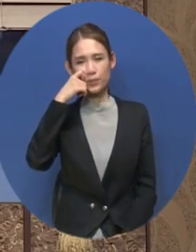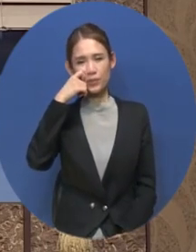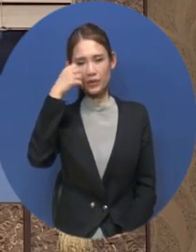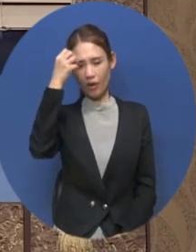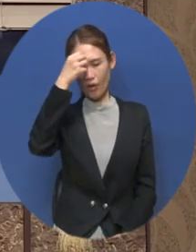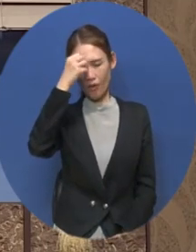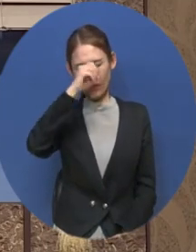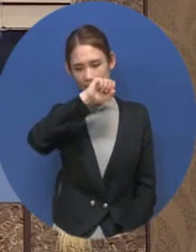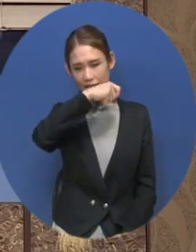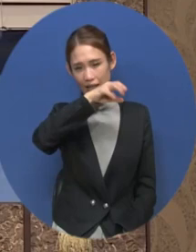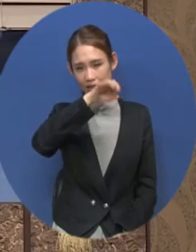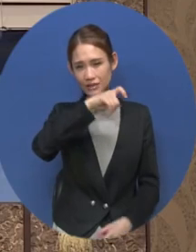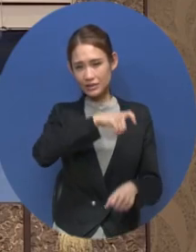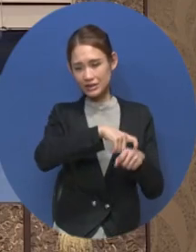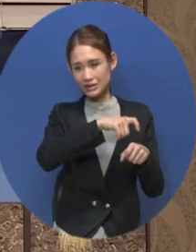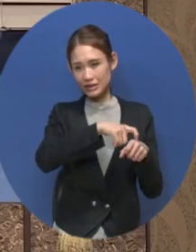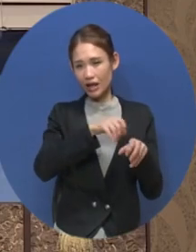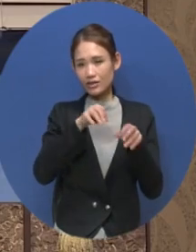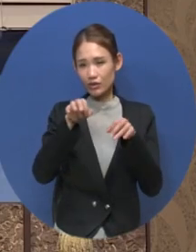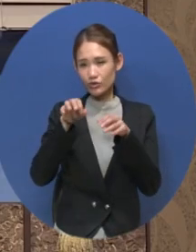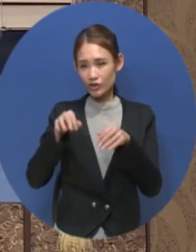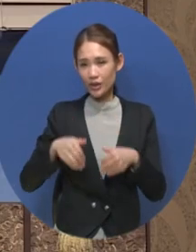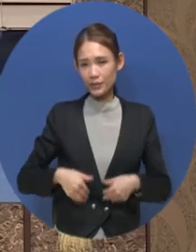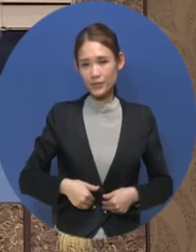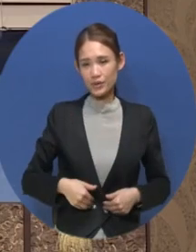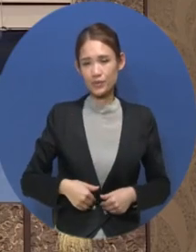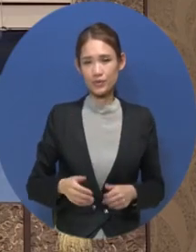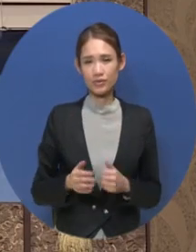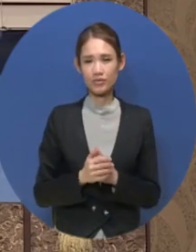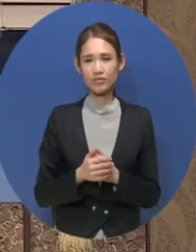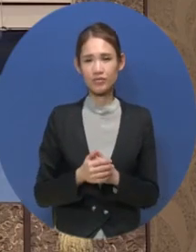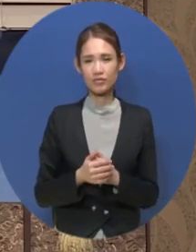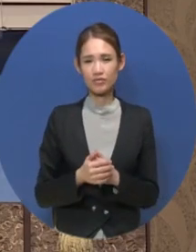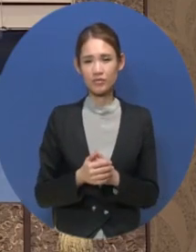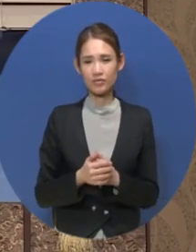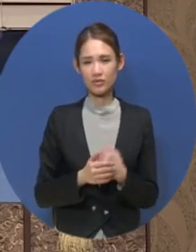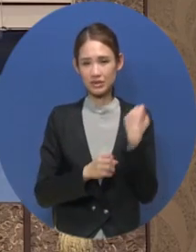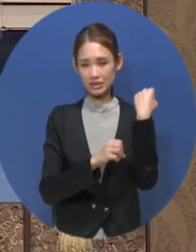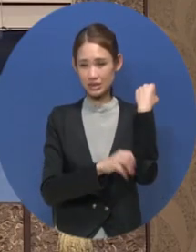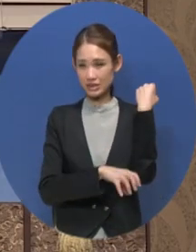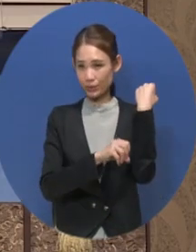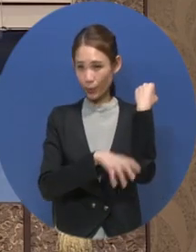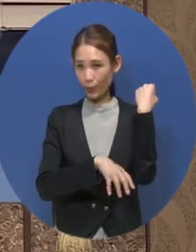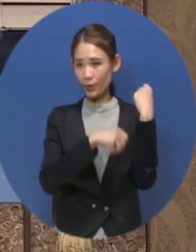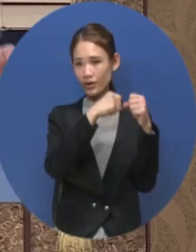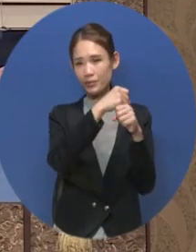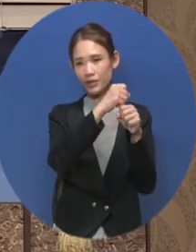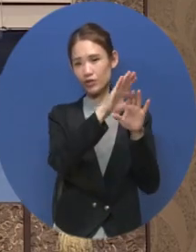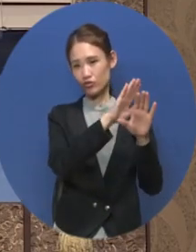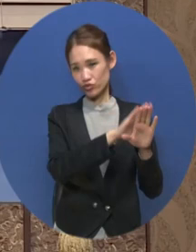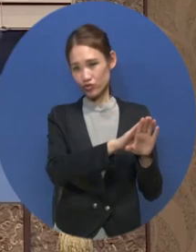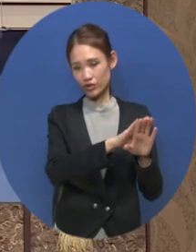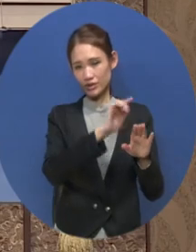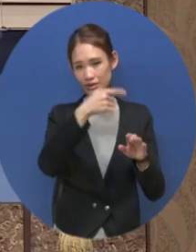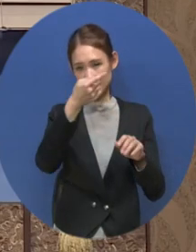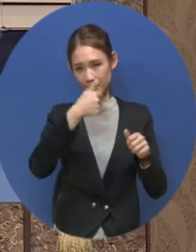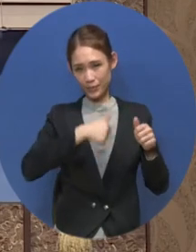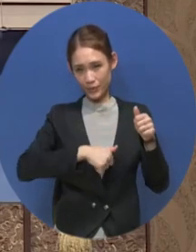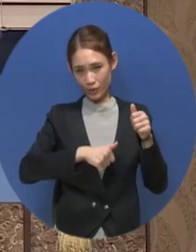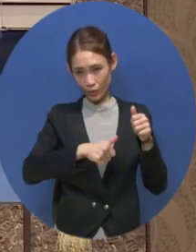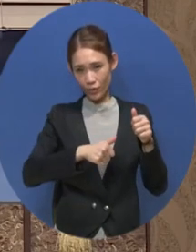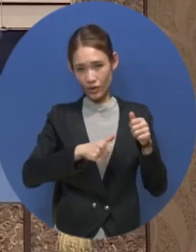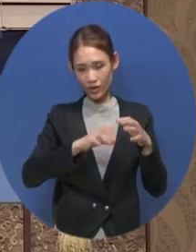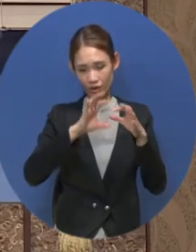엄청난 예산과 네. 뭐 시간들이 필요하기 때문에 그래서 그렇지만 저희가 기반을 만들어 놓으면 네. 다음 또 오시는 분들이